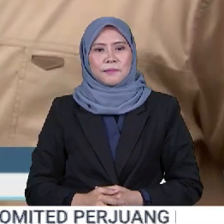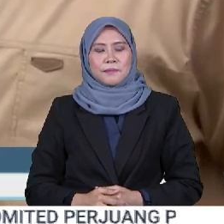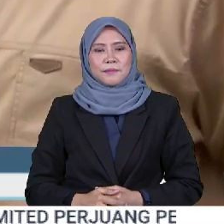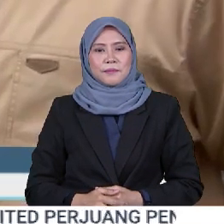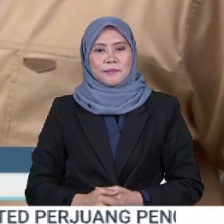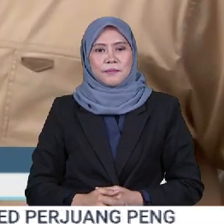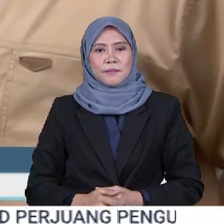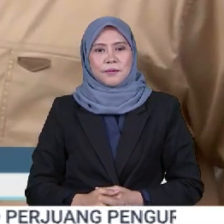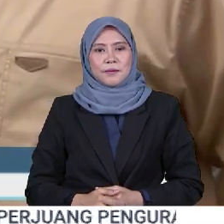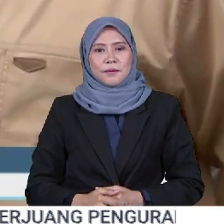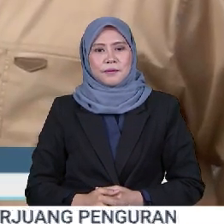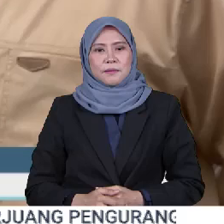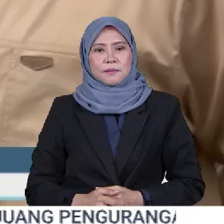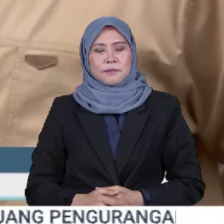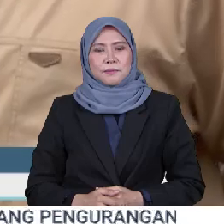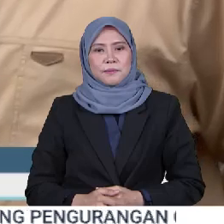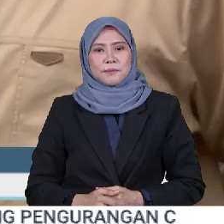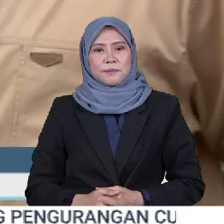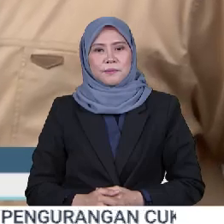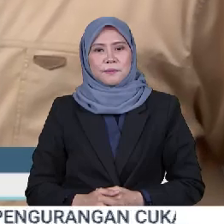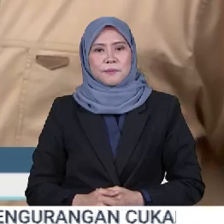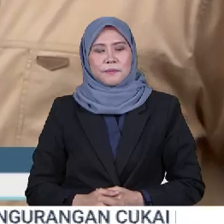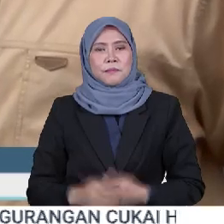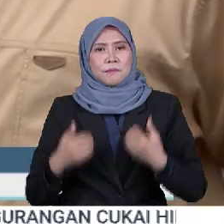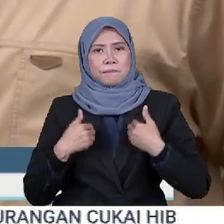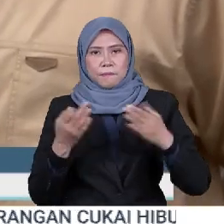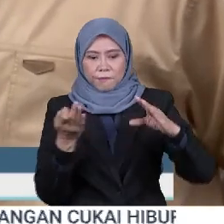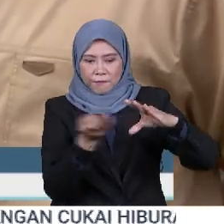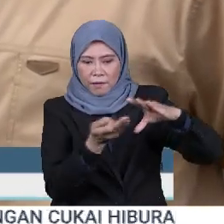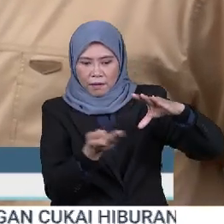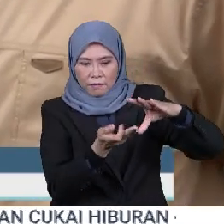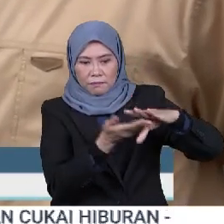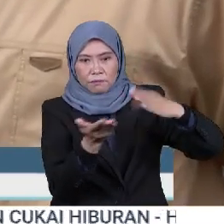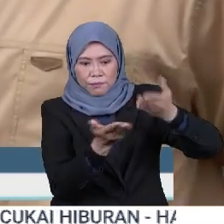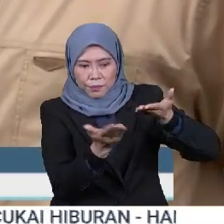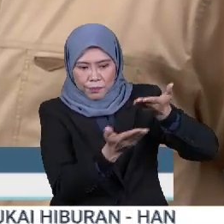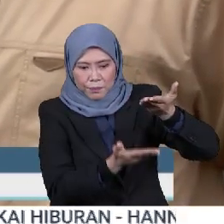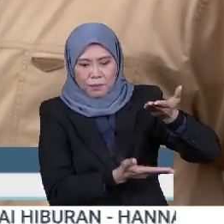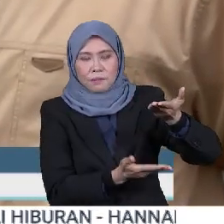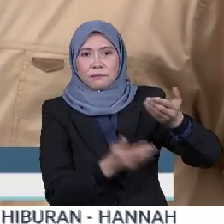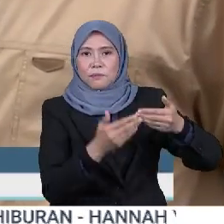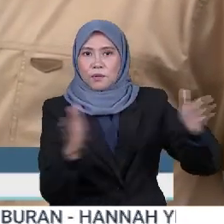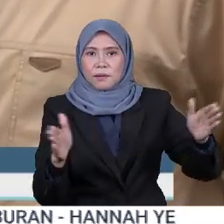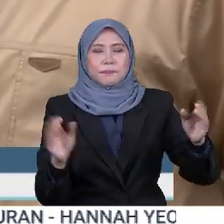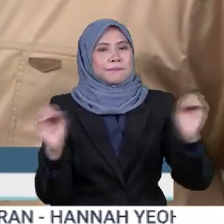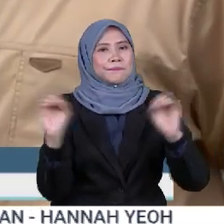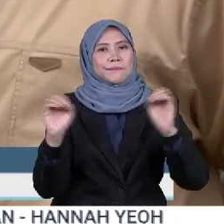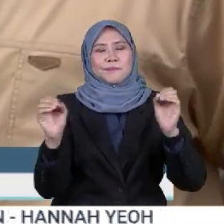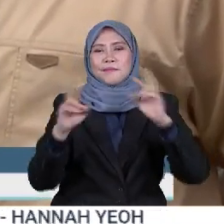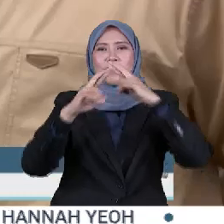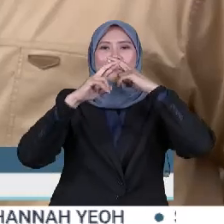Jadi dengan adanya fail ini dibuka, rahsia tidak ada rahsia